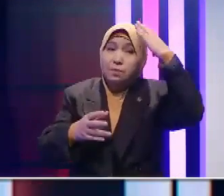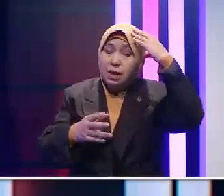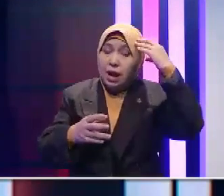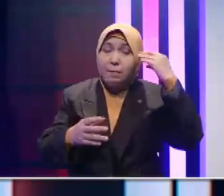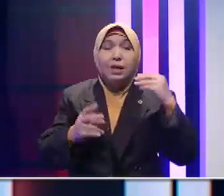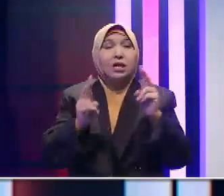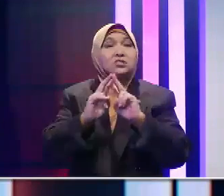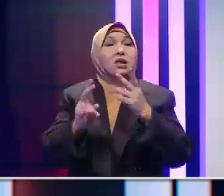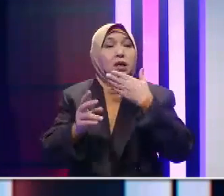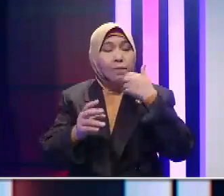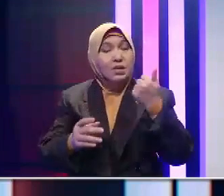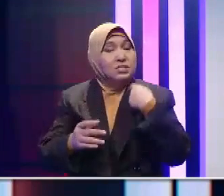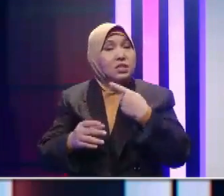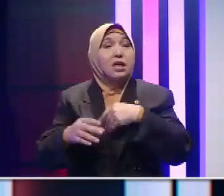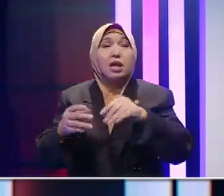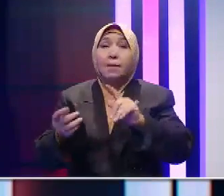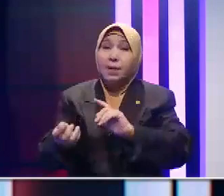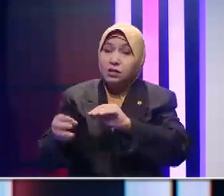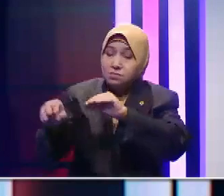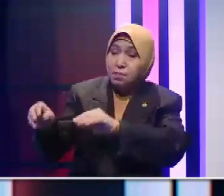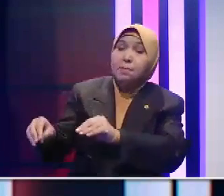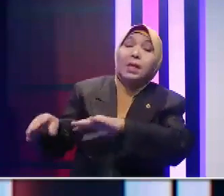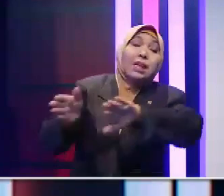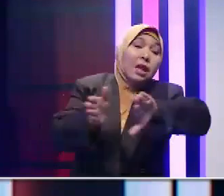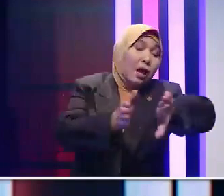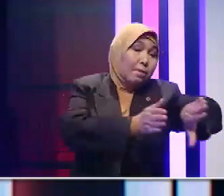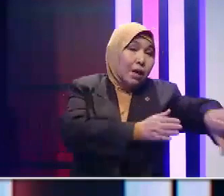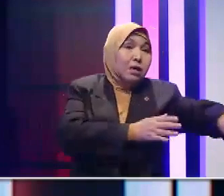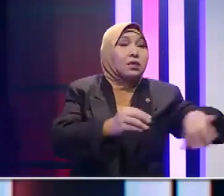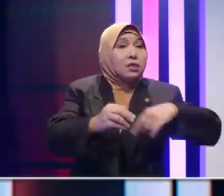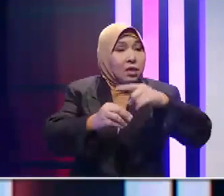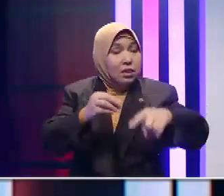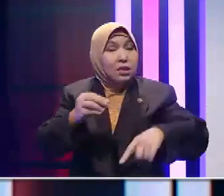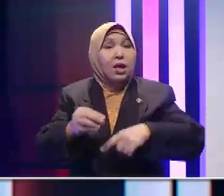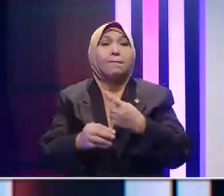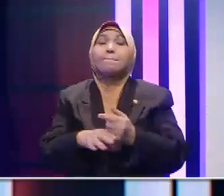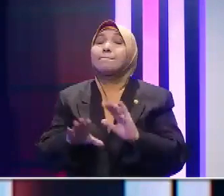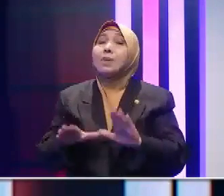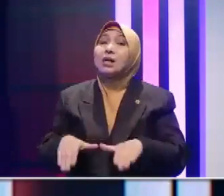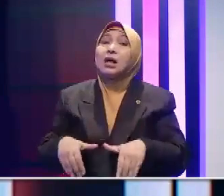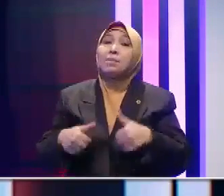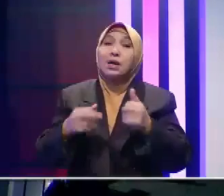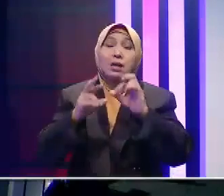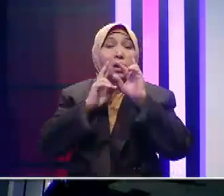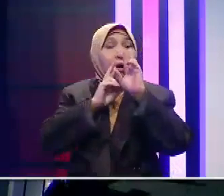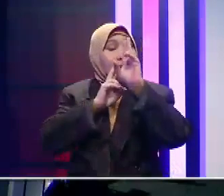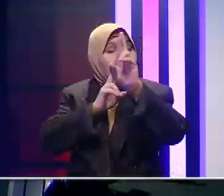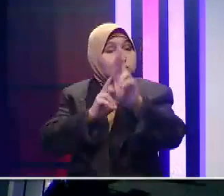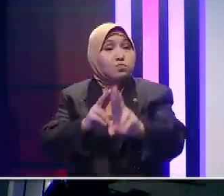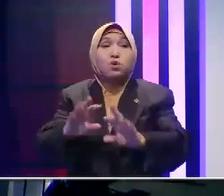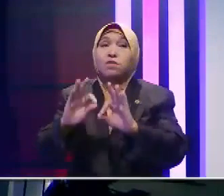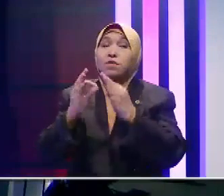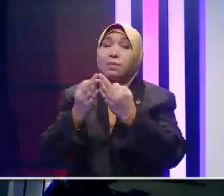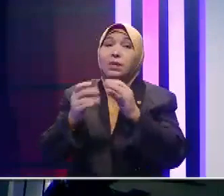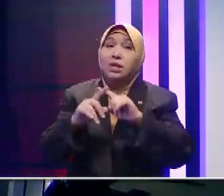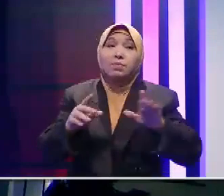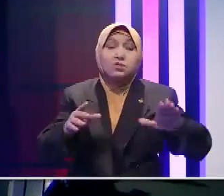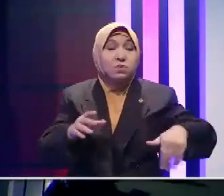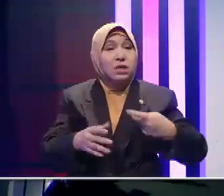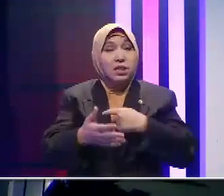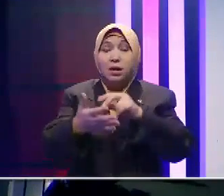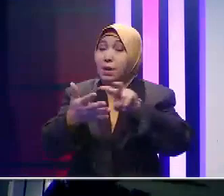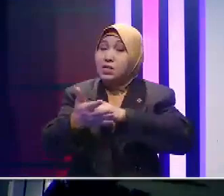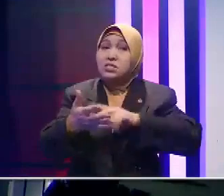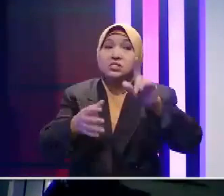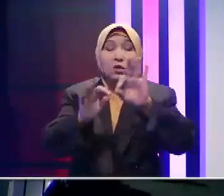sangat menarik. Cuma kita nak masuk kepada perbincangan seterusnya mengenai tentang bagaimana respon keluarga dan sebagainya. Tapi sebelum tu mungkin kita baca